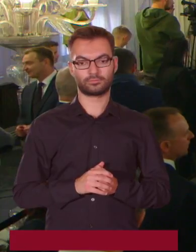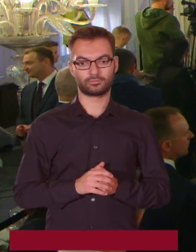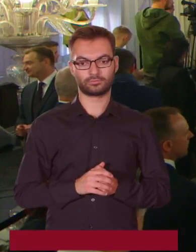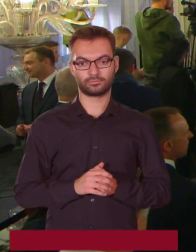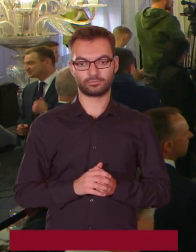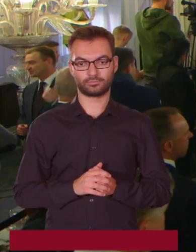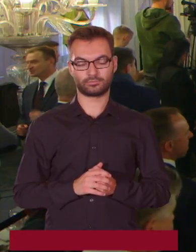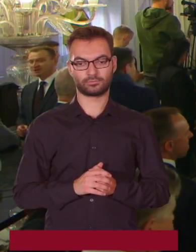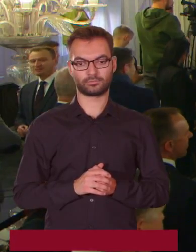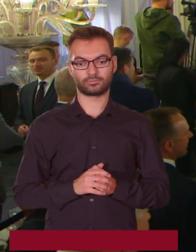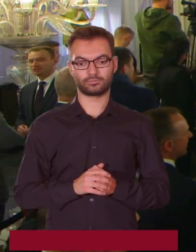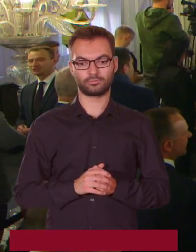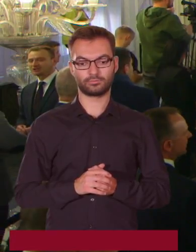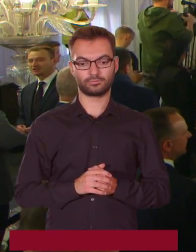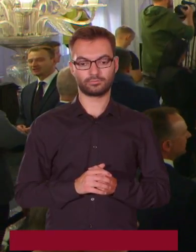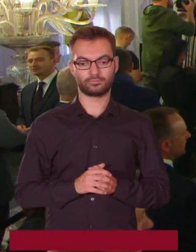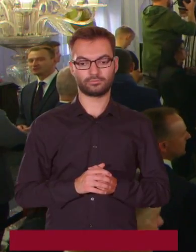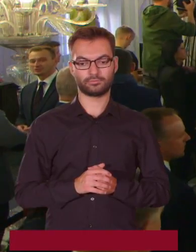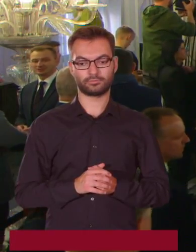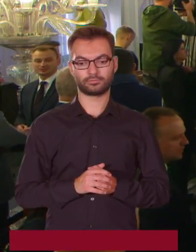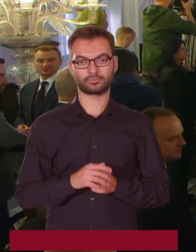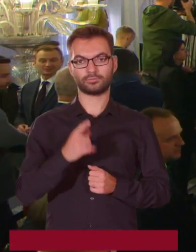Poproszę pana Tomasza Cimoszewicza.